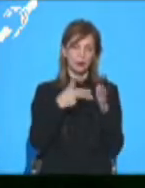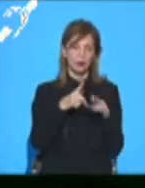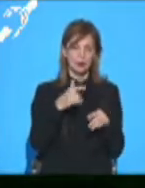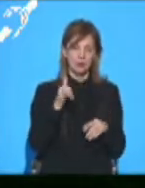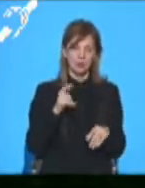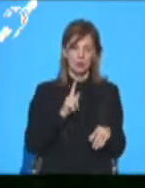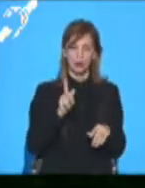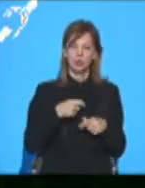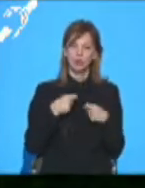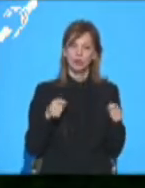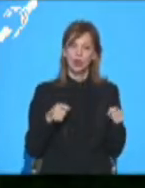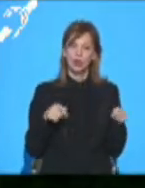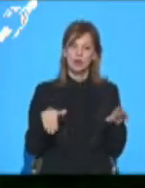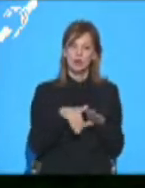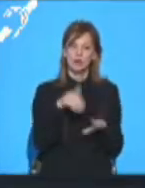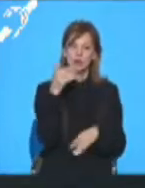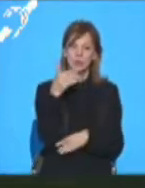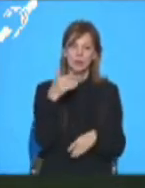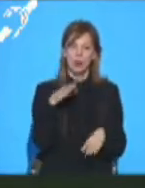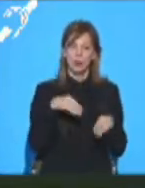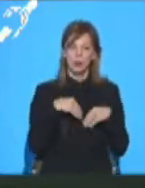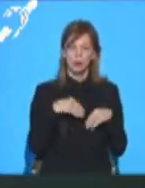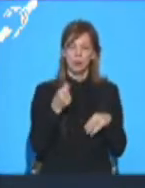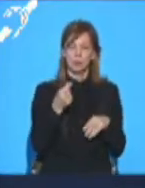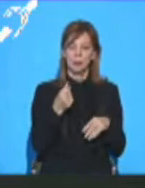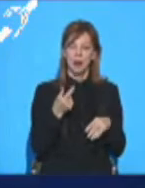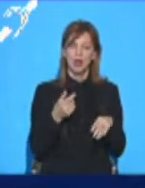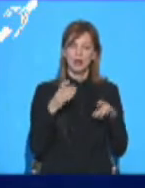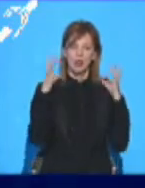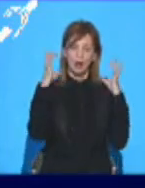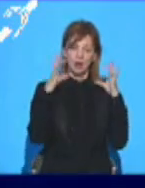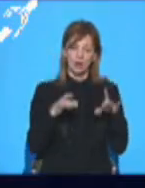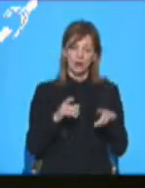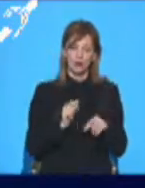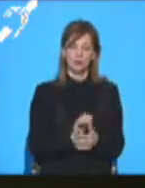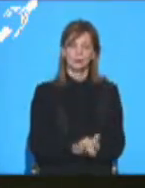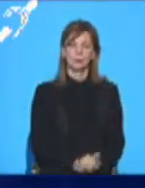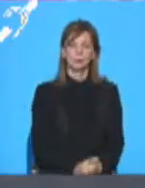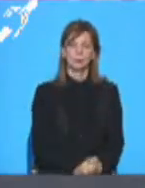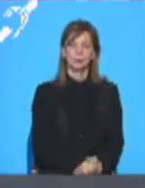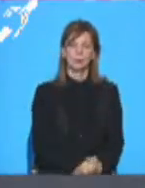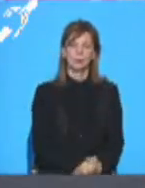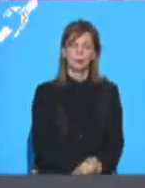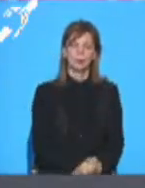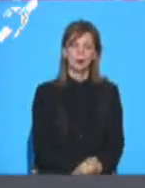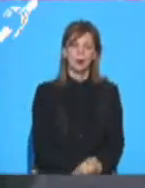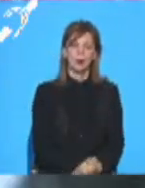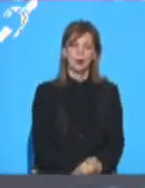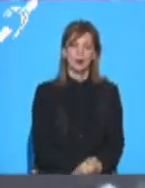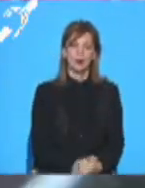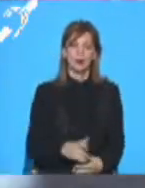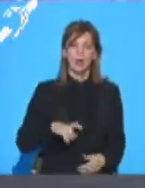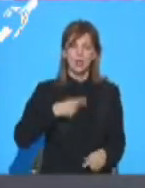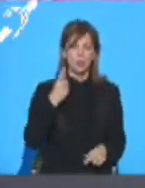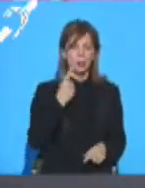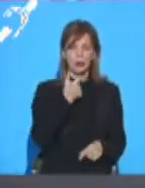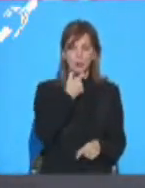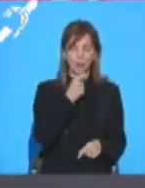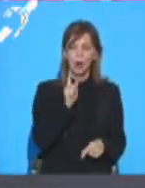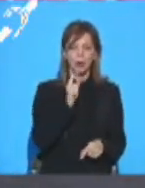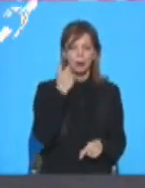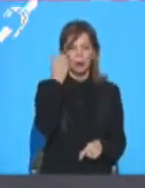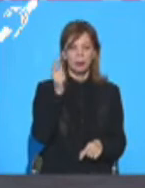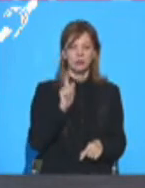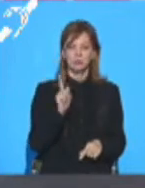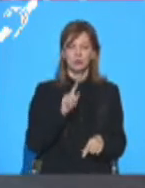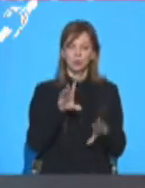toți angajatorii au oferit prime de Crăciun, așa că nu toți oamenii au beneficiat de acest bonus. Nu. E primul an când nu primiți? Sau?